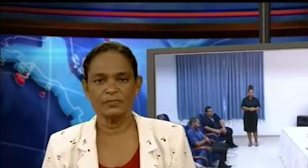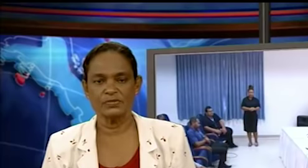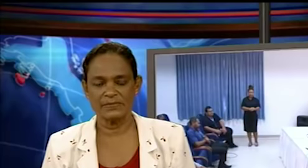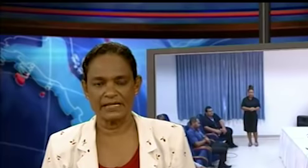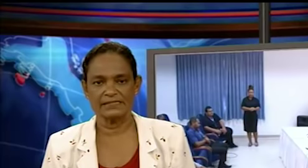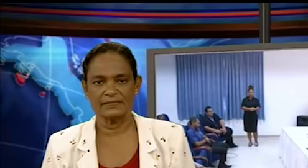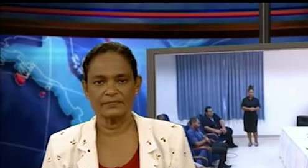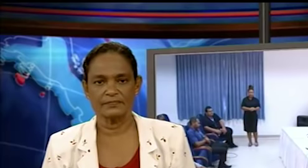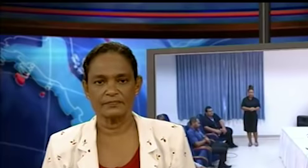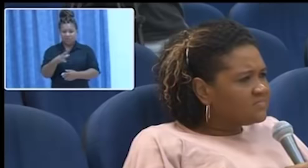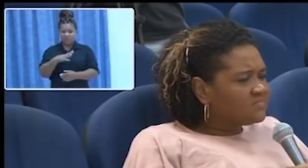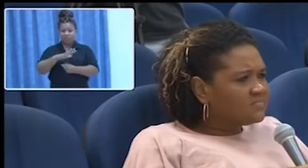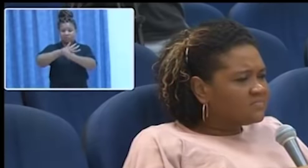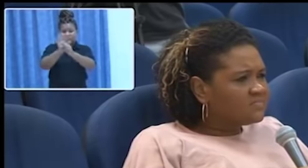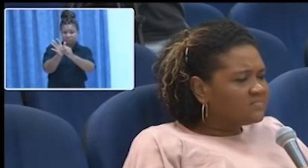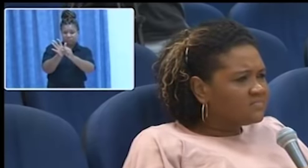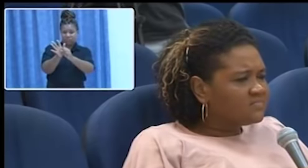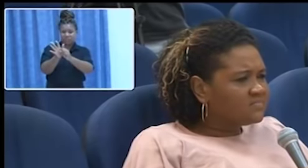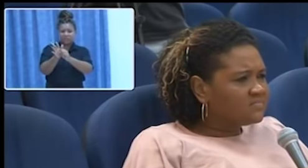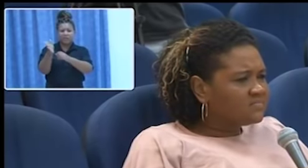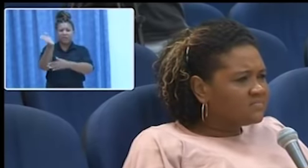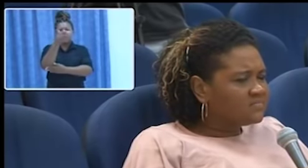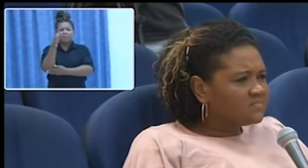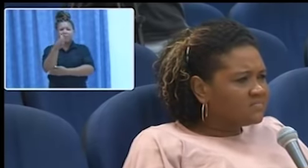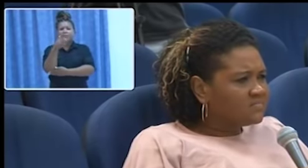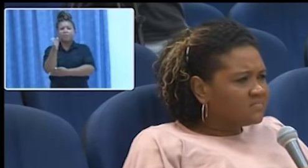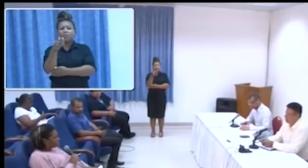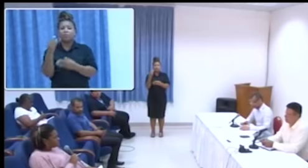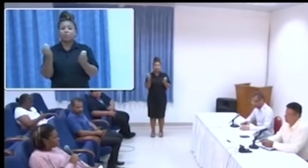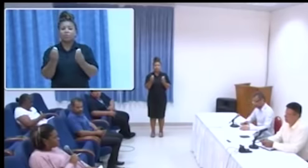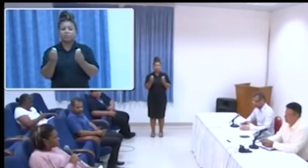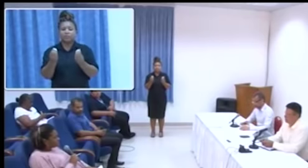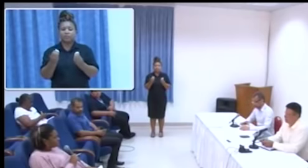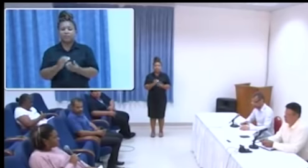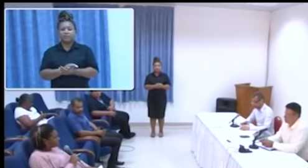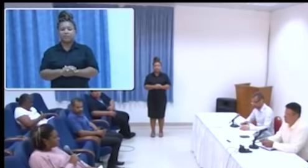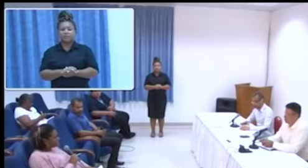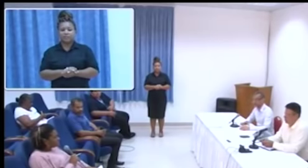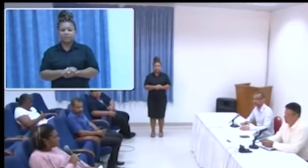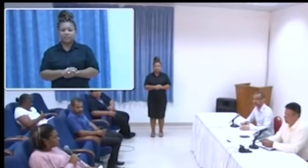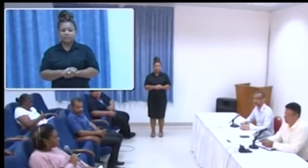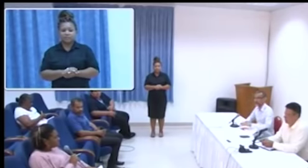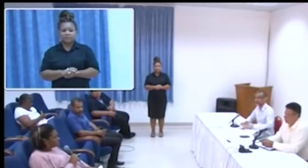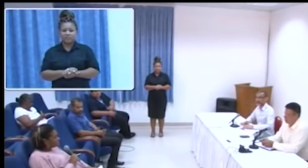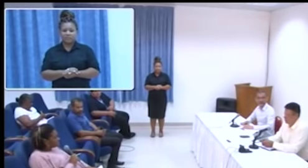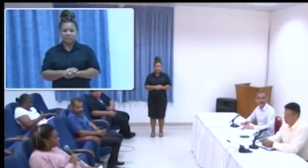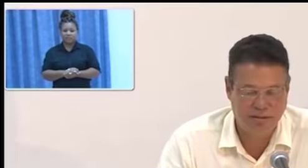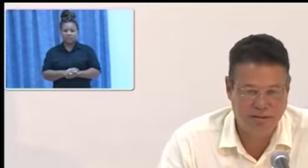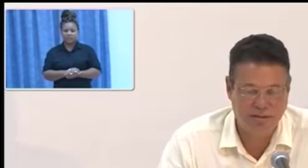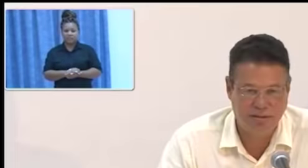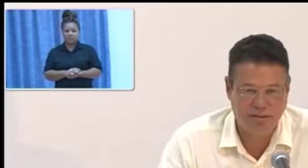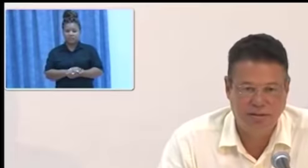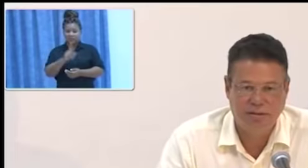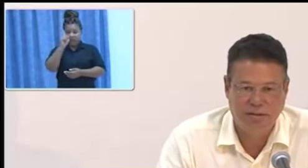test pour sa maladie. Sa premier cas est sorti Falkland, passe par l'Angleterre après une venue